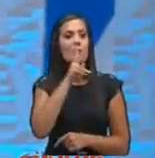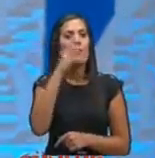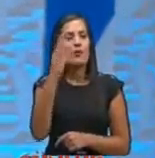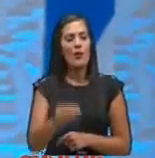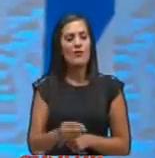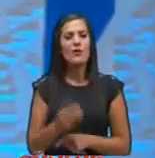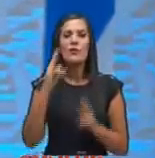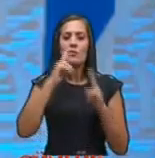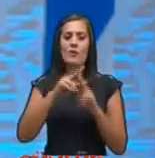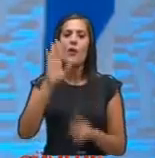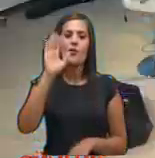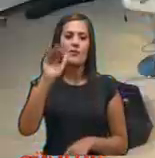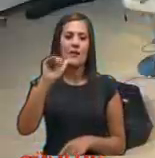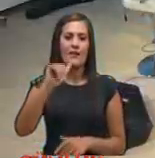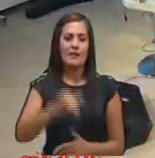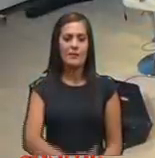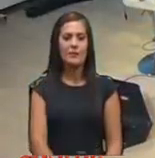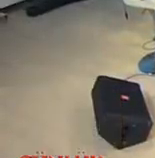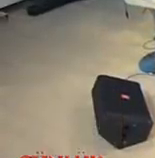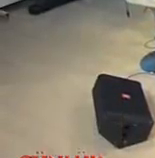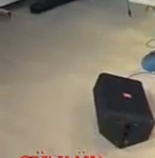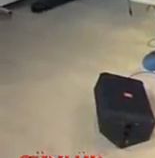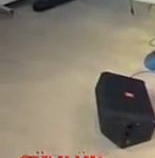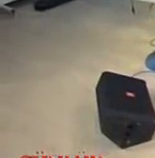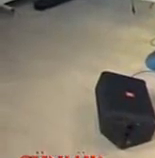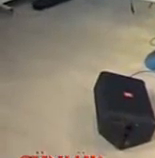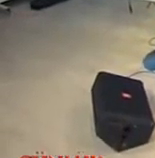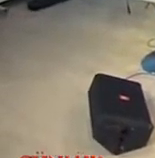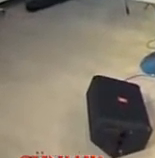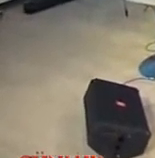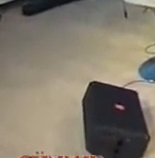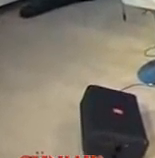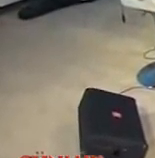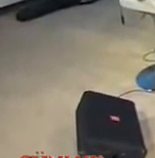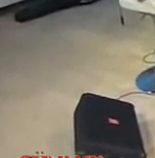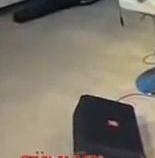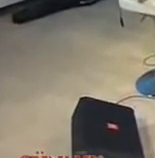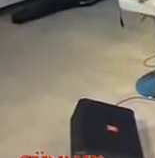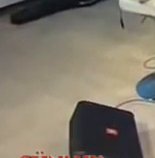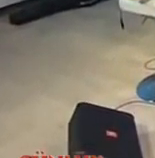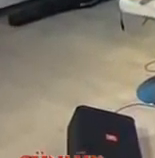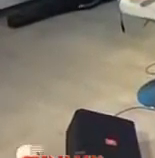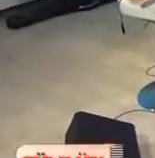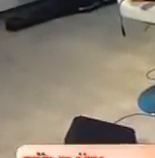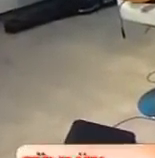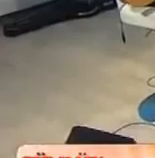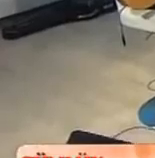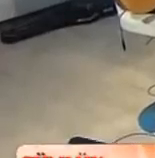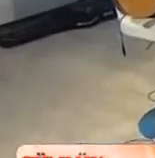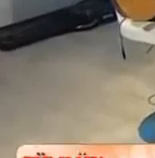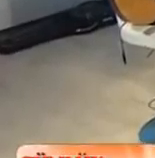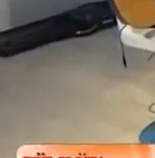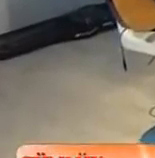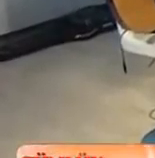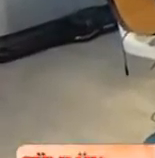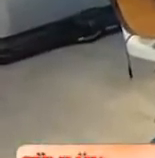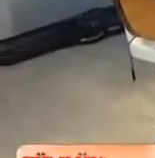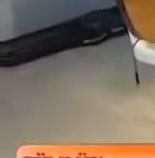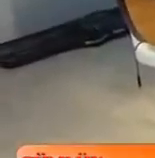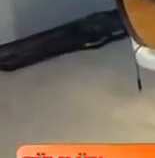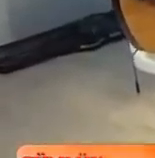klibi var, mutlaka seyretsin arkadaşlar. Gürcan Keltek çekti klibini. Çok muazzam. Keyifli böyle 80'lere gönderme yapan bir klip. Aynı albüm isimde olduğu gibi. Mutlaka